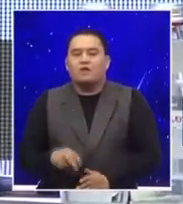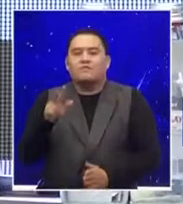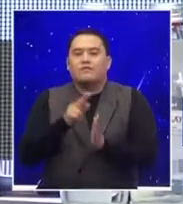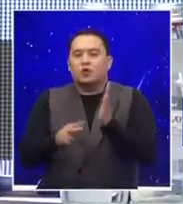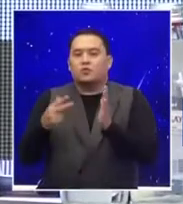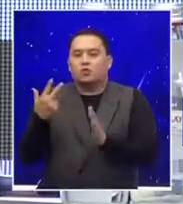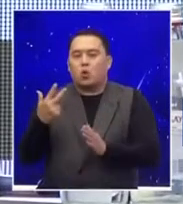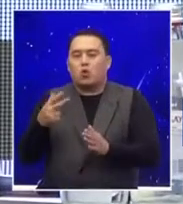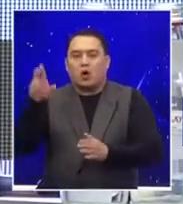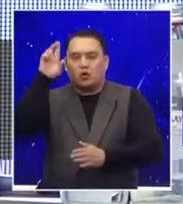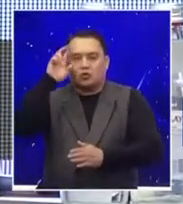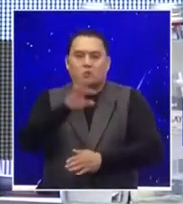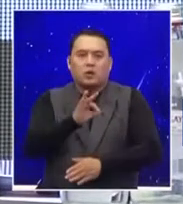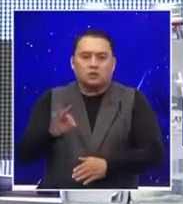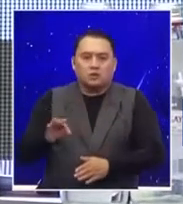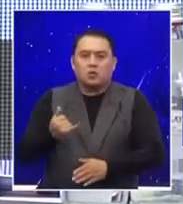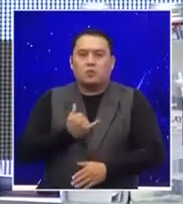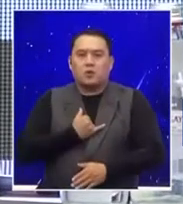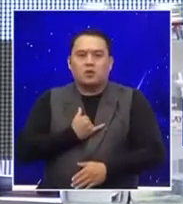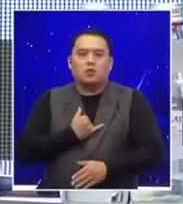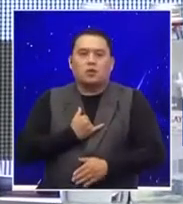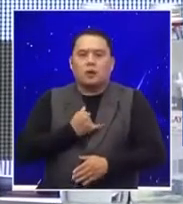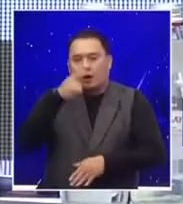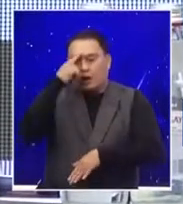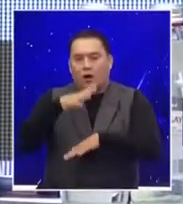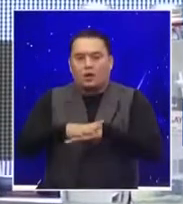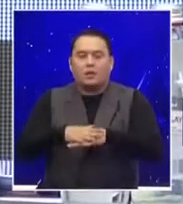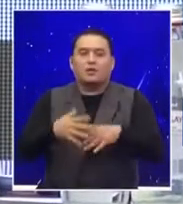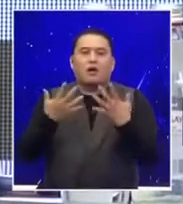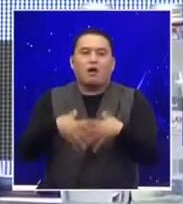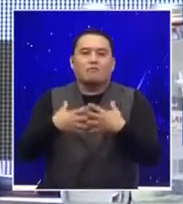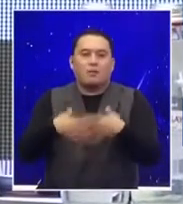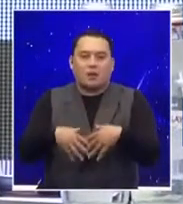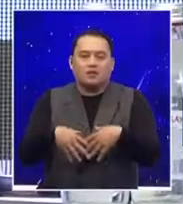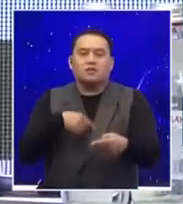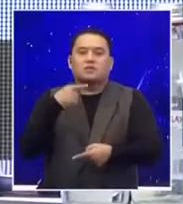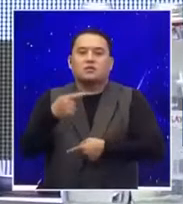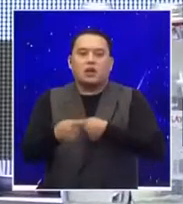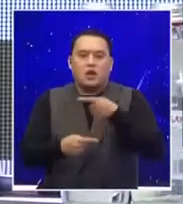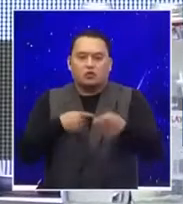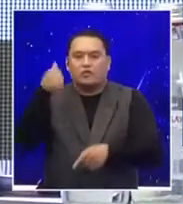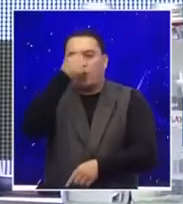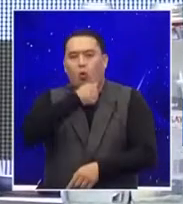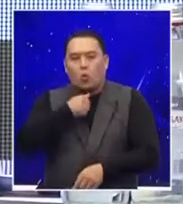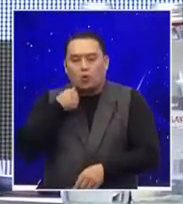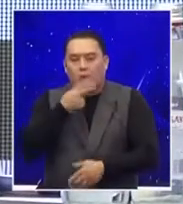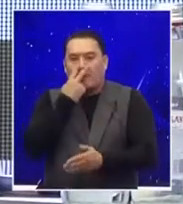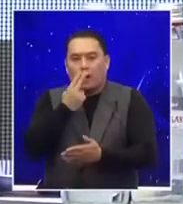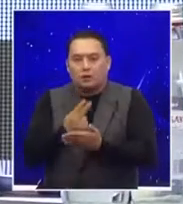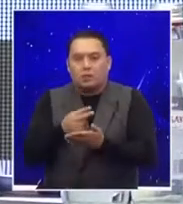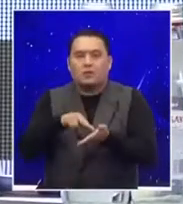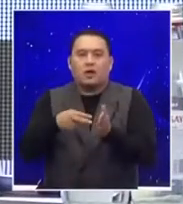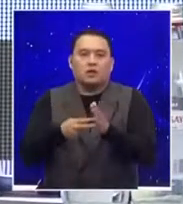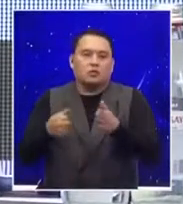83% госуслуг, оказываемых акиматом, автоматизированы. До конца этого года этот показатель